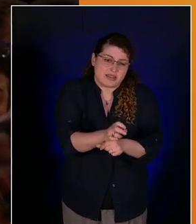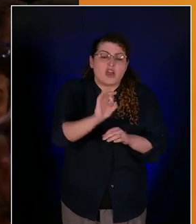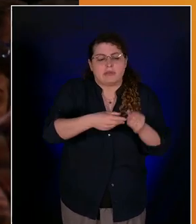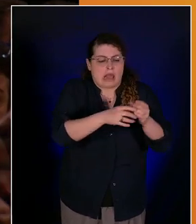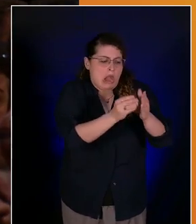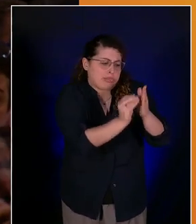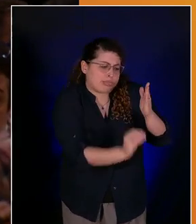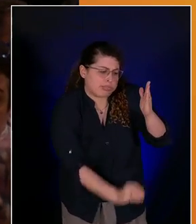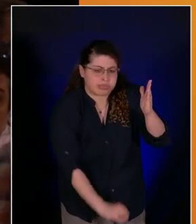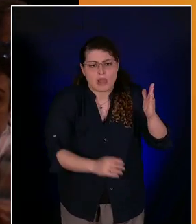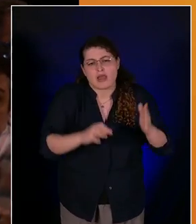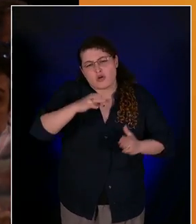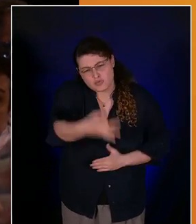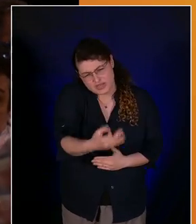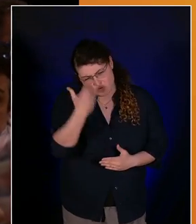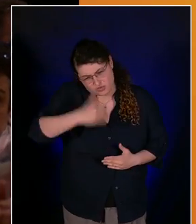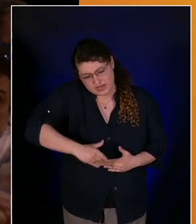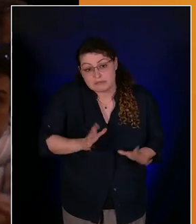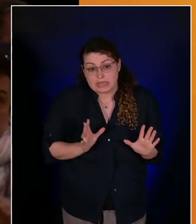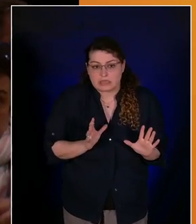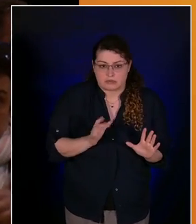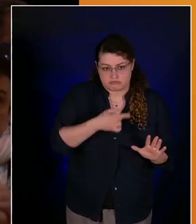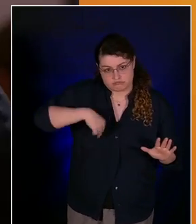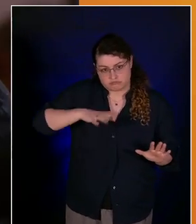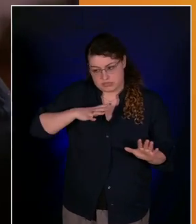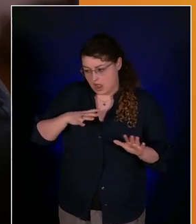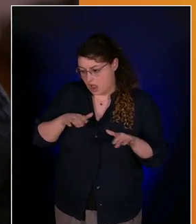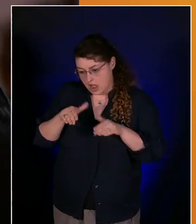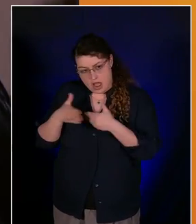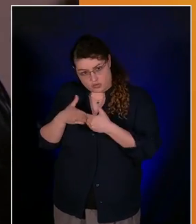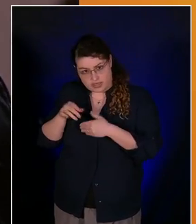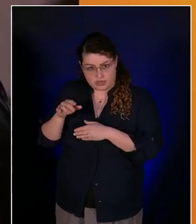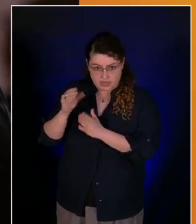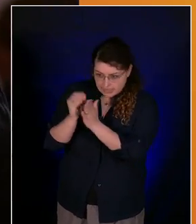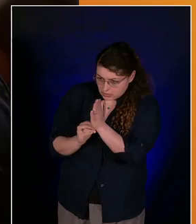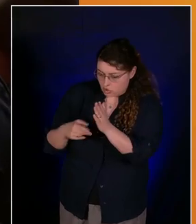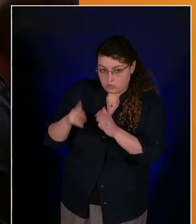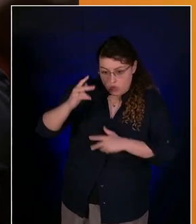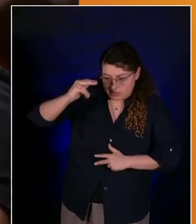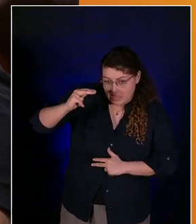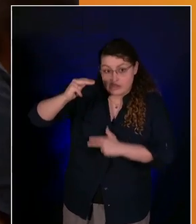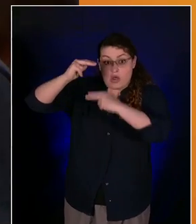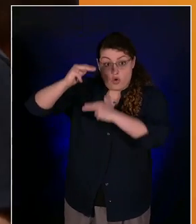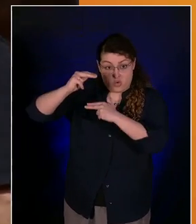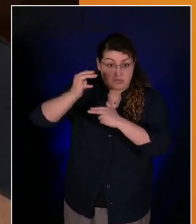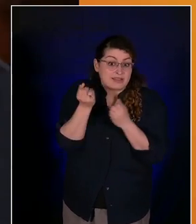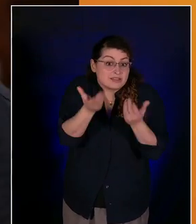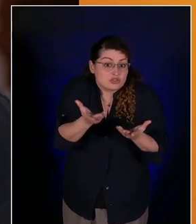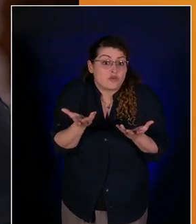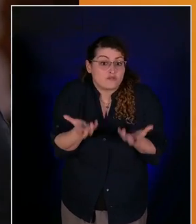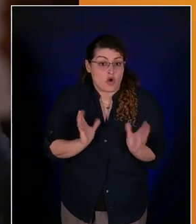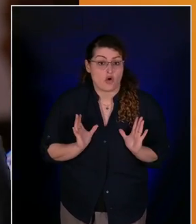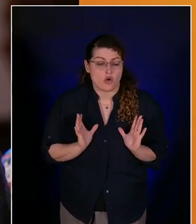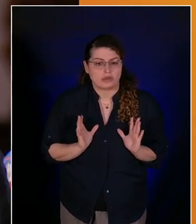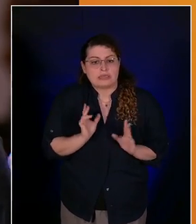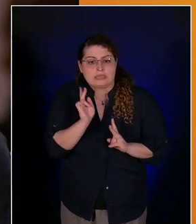long je veux bien l'entendre on a à votre disposition à disposition de la commission une réécriture beaucoup beaucoup plus courte si ça vous le dit on sait bien